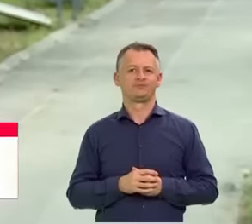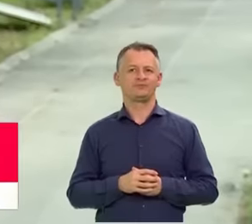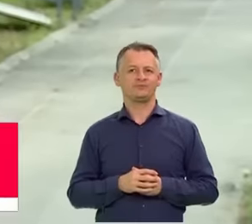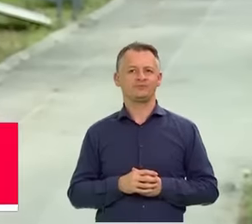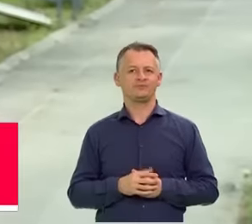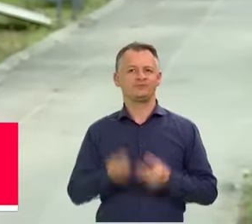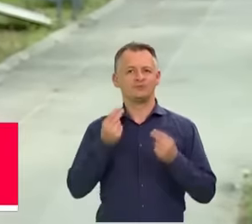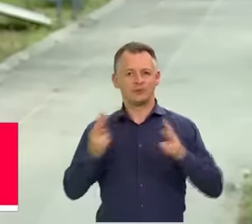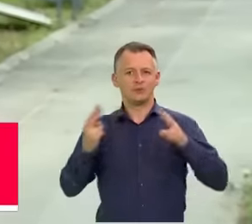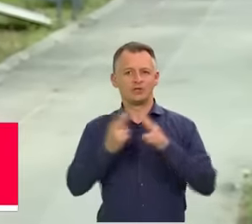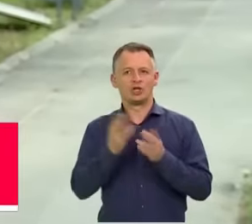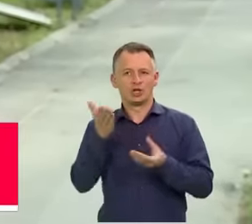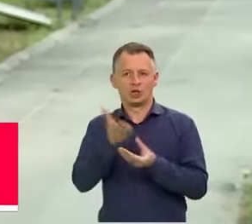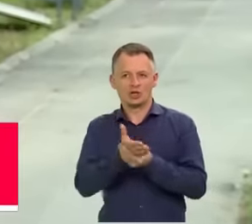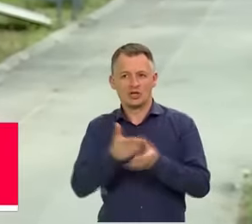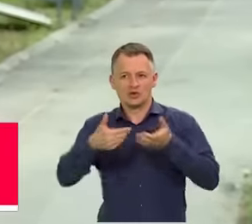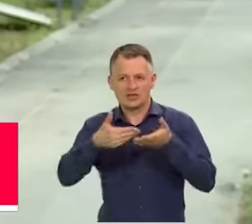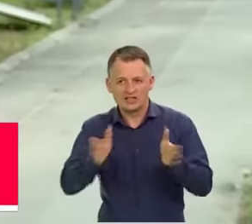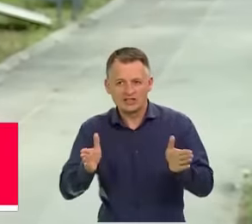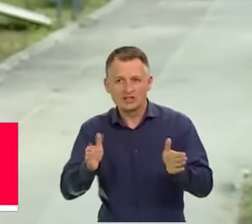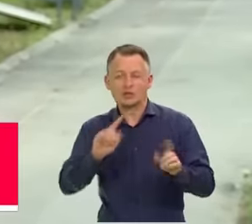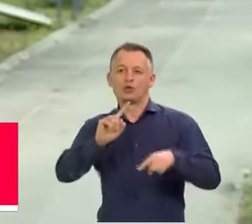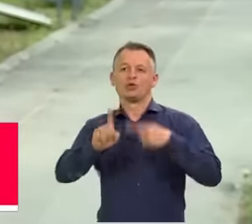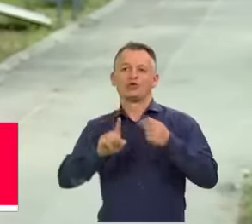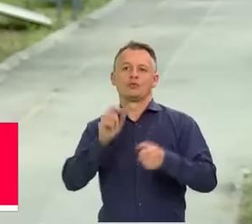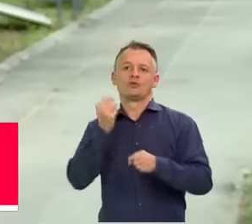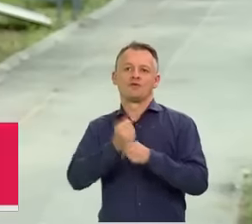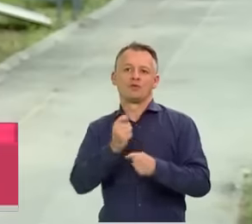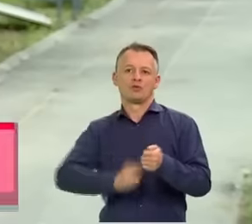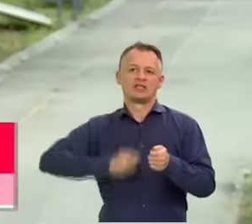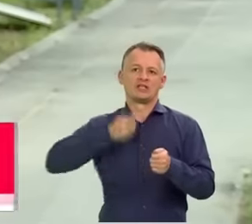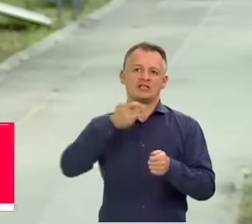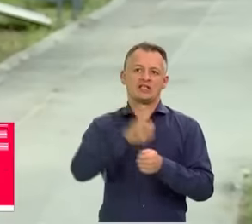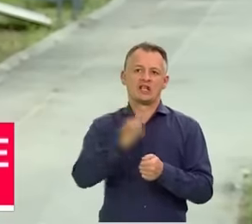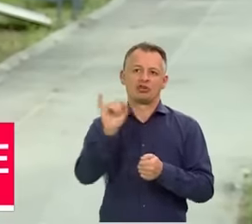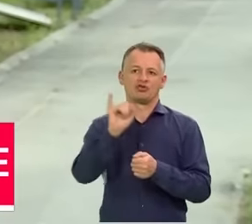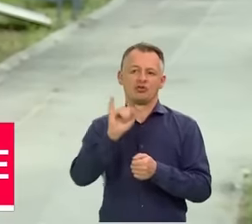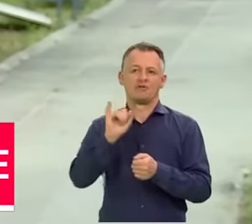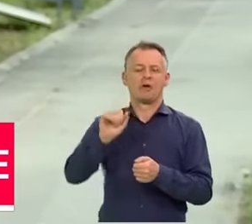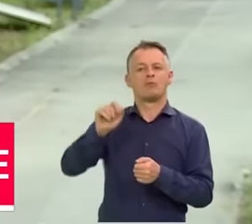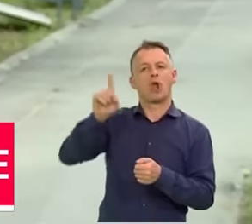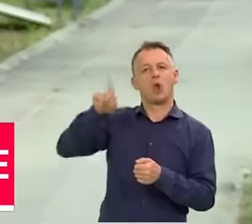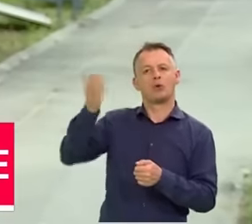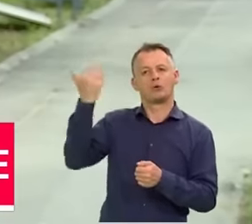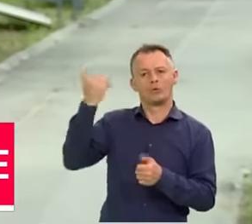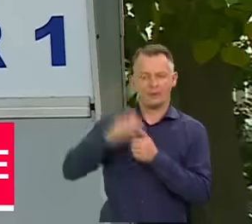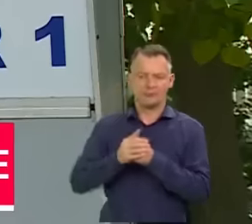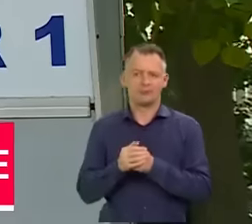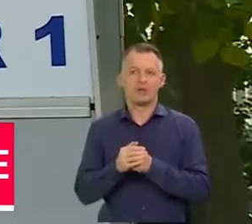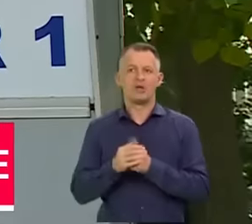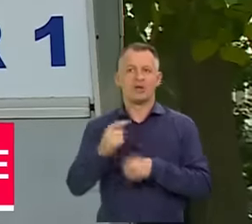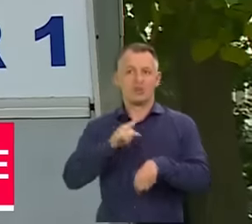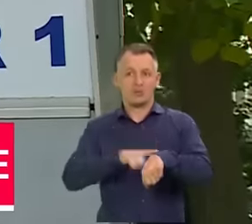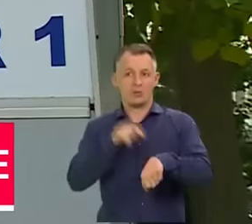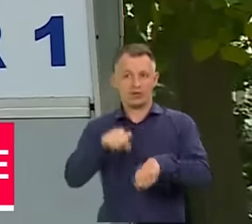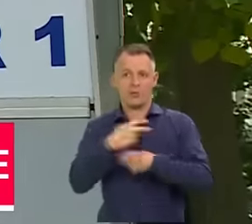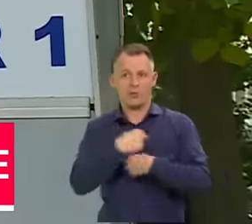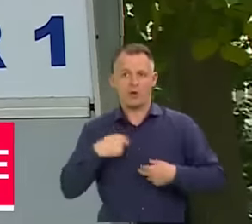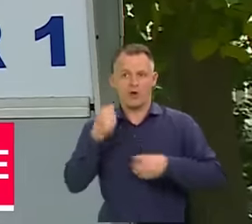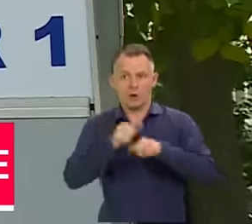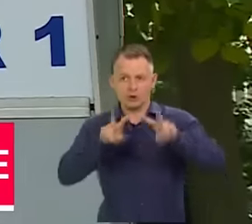Bun găsit! Dosarul a fost deschis ca urmare a unei sesizări depuse în urmă cu câteva luni. În tot acest timp, procurorii au făcut cercetări și